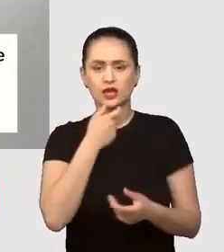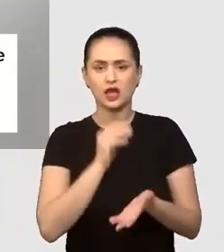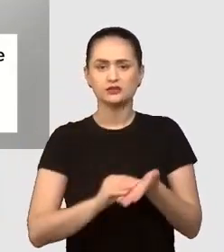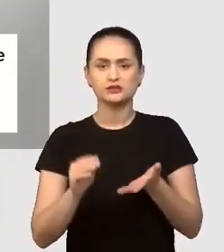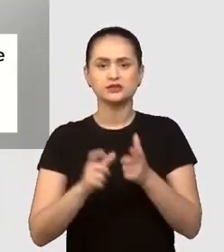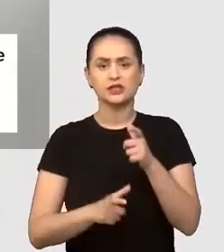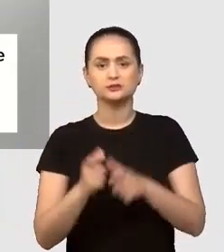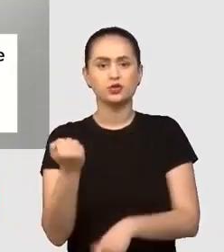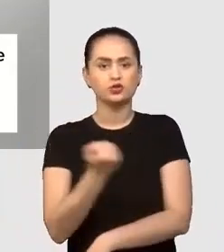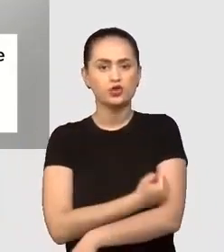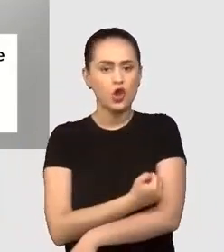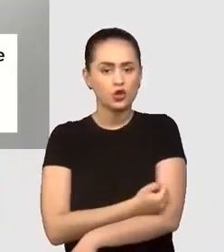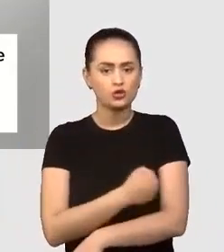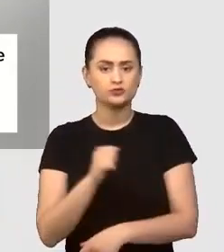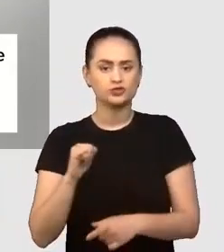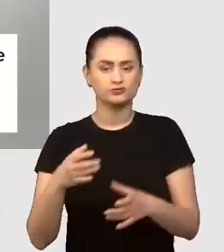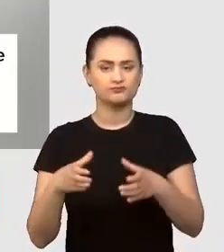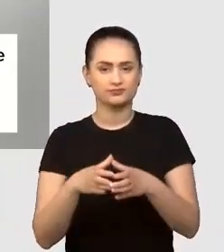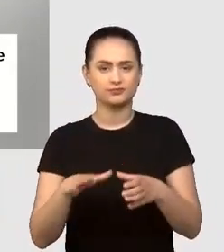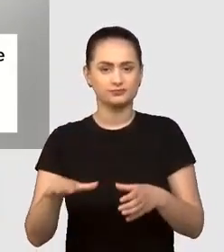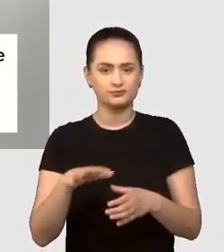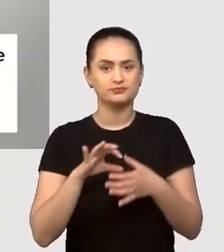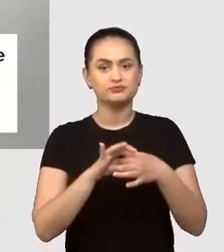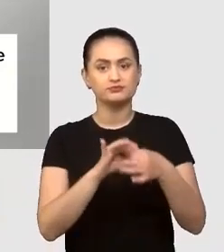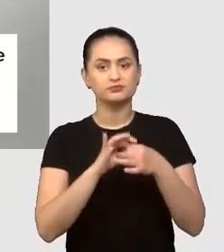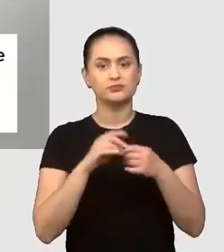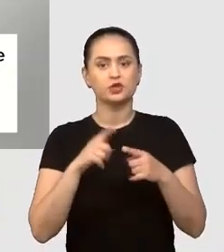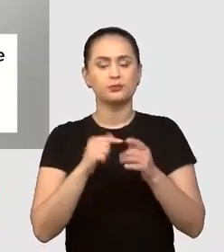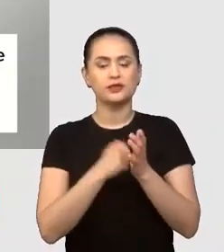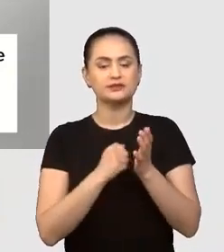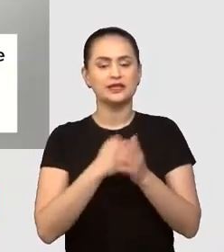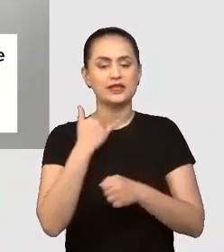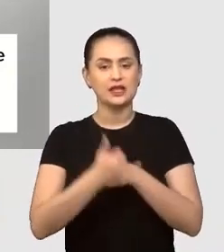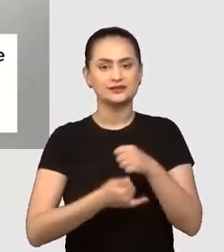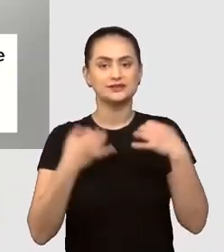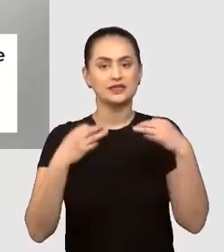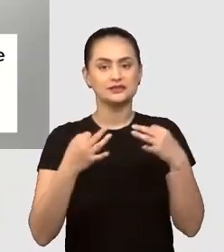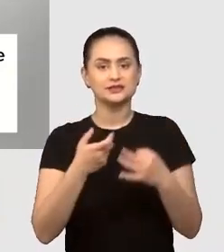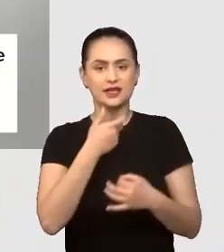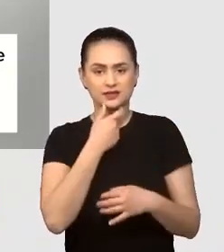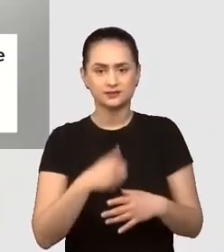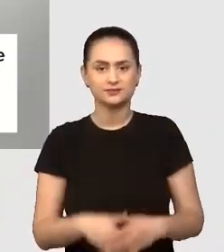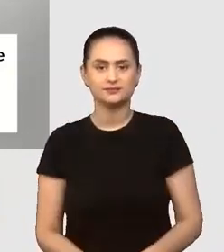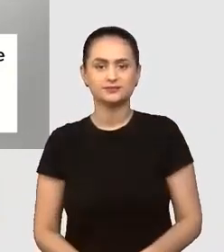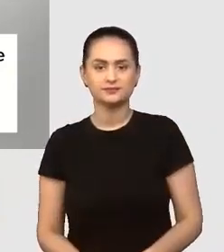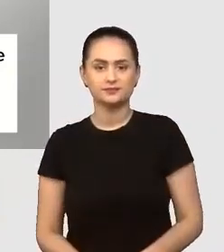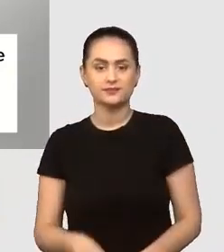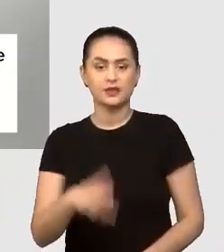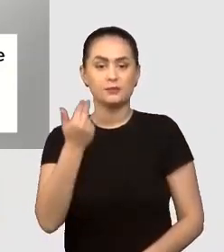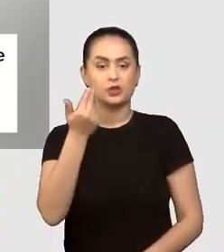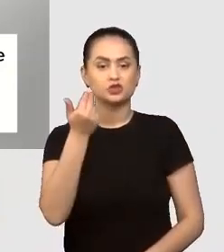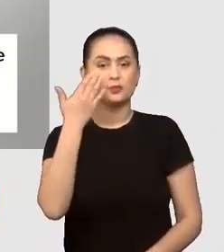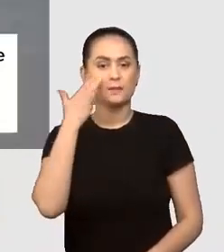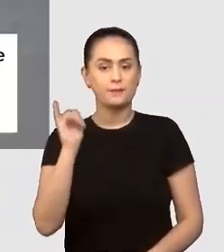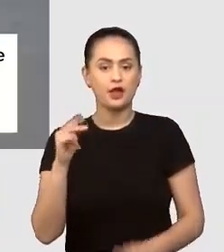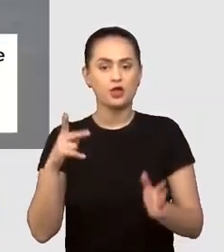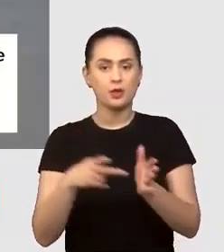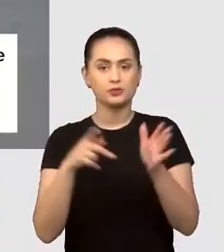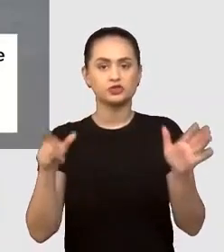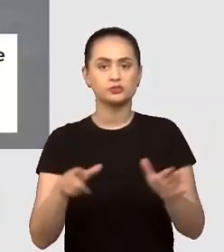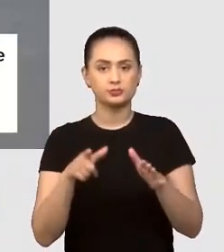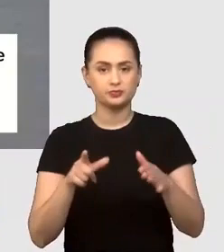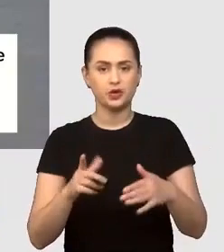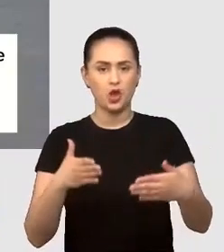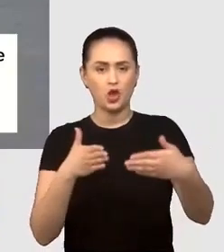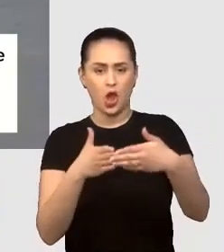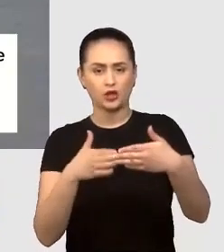An de zile a scris despre traficul de droguri și cartelurile implicate. A colaborat și cu presa internațională timp de 10 ani. Pe